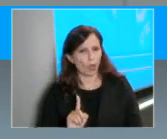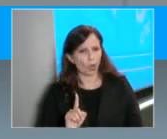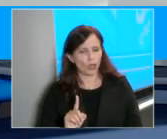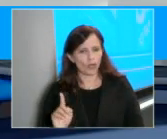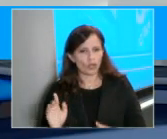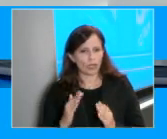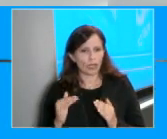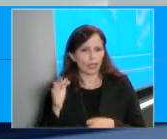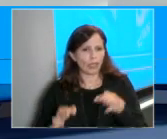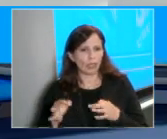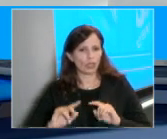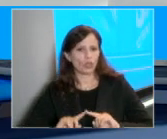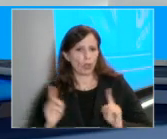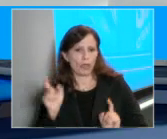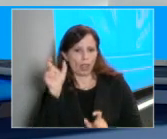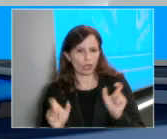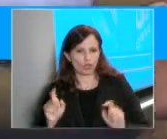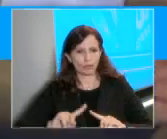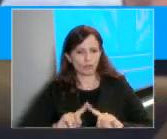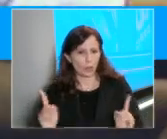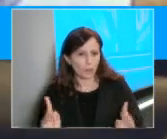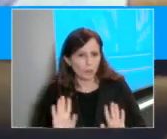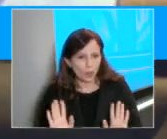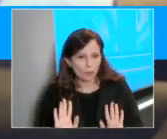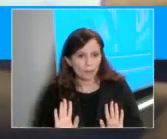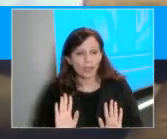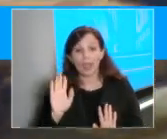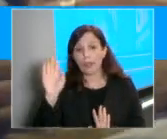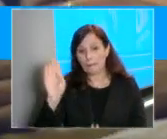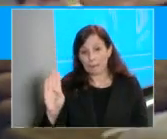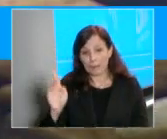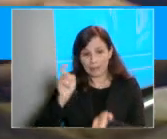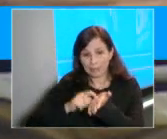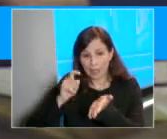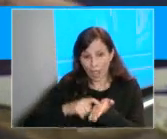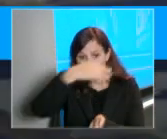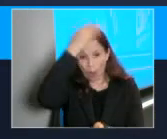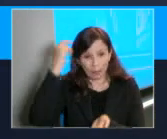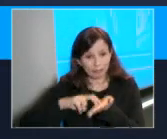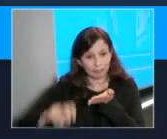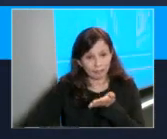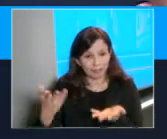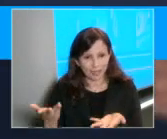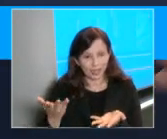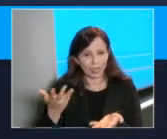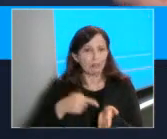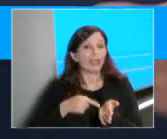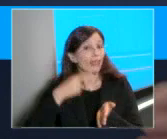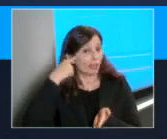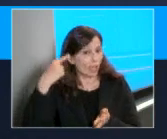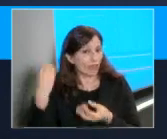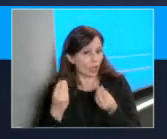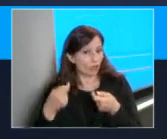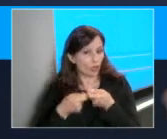אדם כזה ודין אחר לבן אדם אחר. לא, אבל זה הדבר הראשון. נתניהו דרש. נתניהו דרש מאולמרט, כנראה שהוא גם ידע דברים